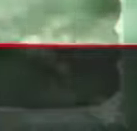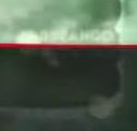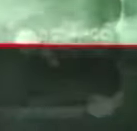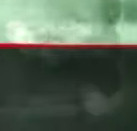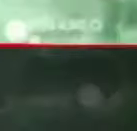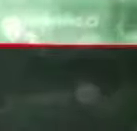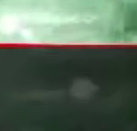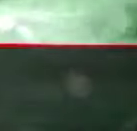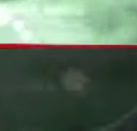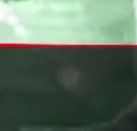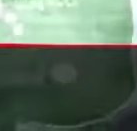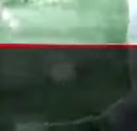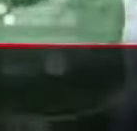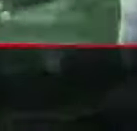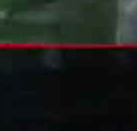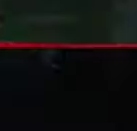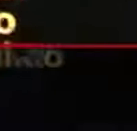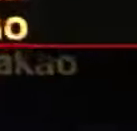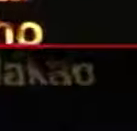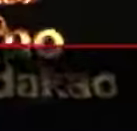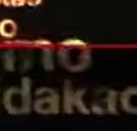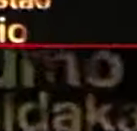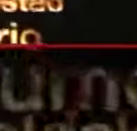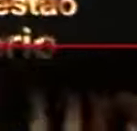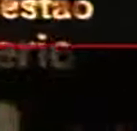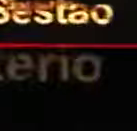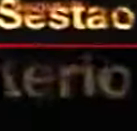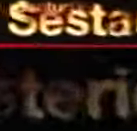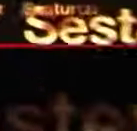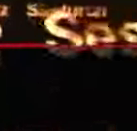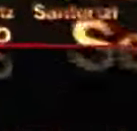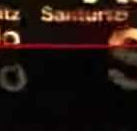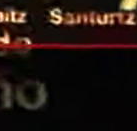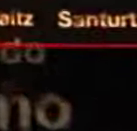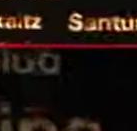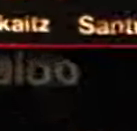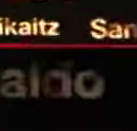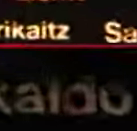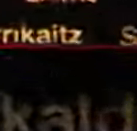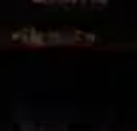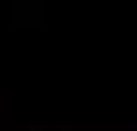argazkiak dira, alemaniar hegazkinek 1926an bonbardatzeko erabiliak.